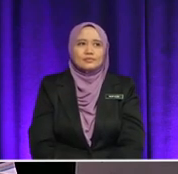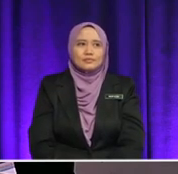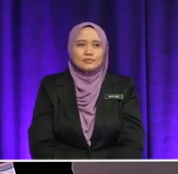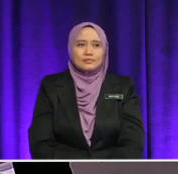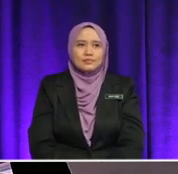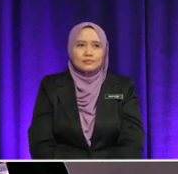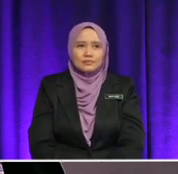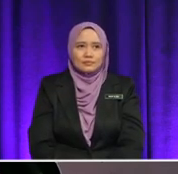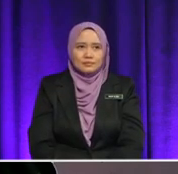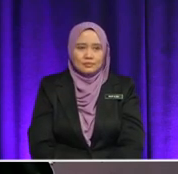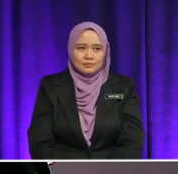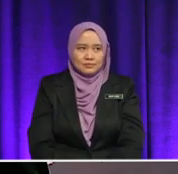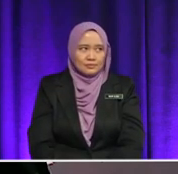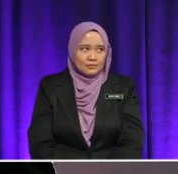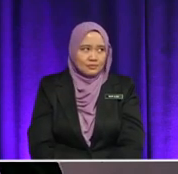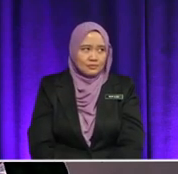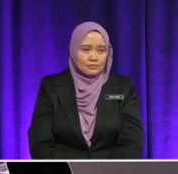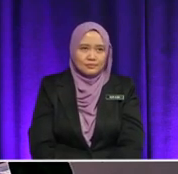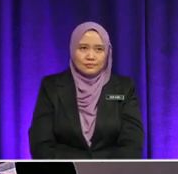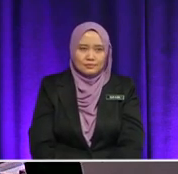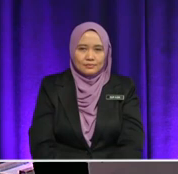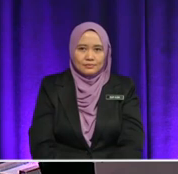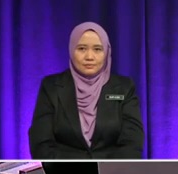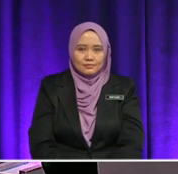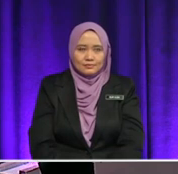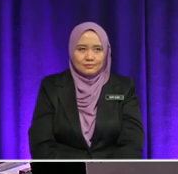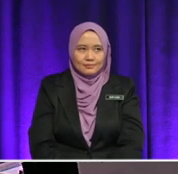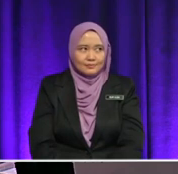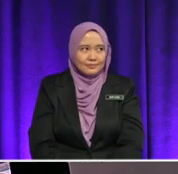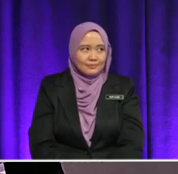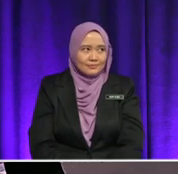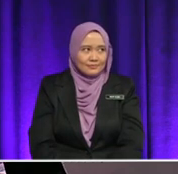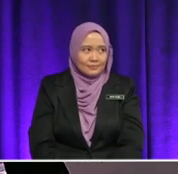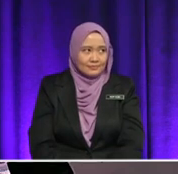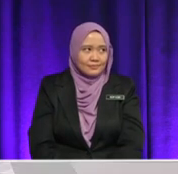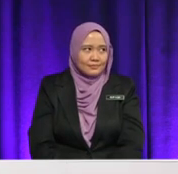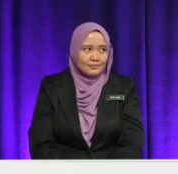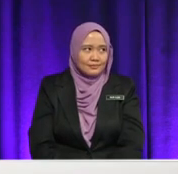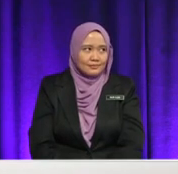baca ajukan salat pantun tidak ada masalah Presiden